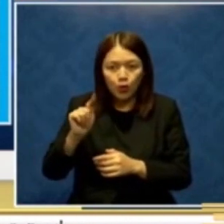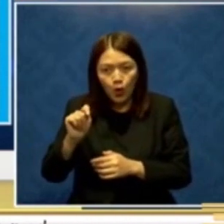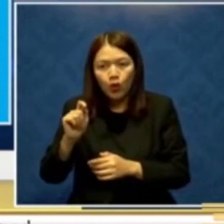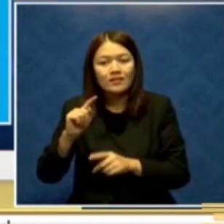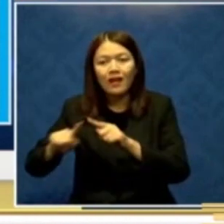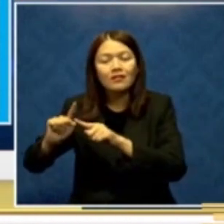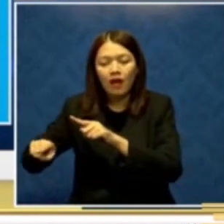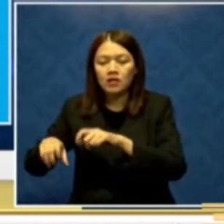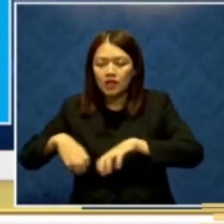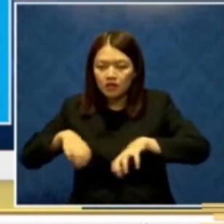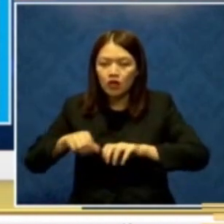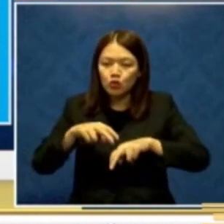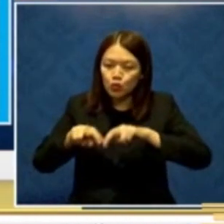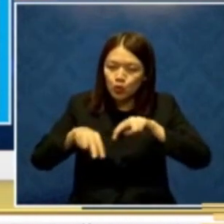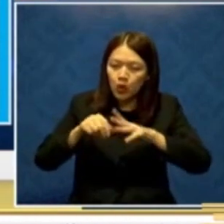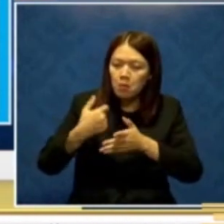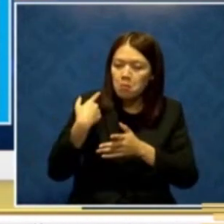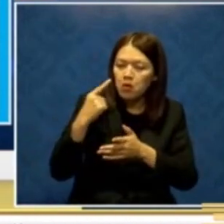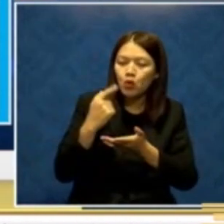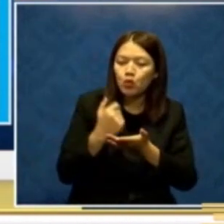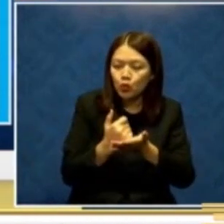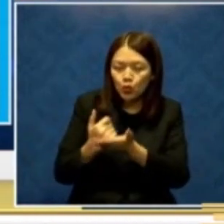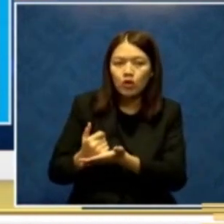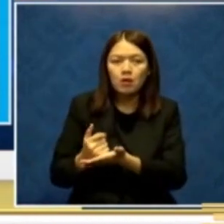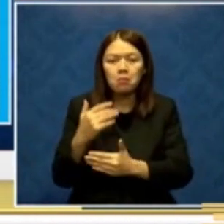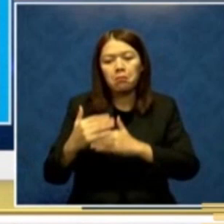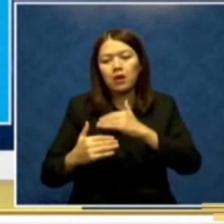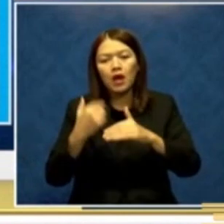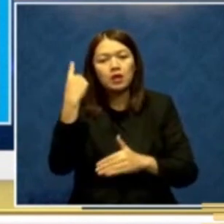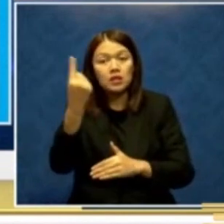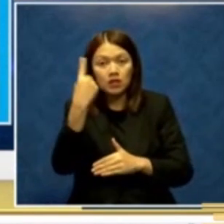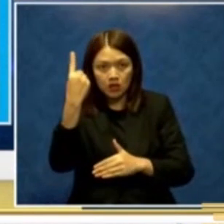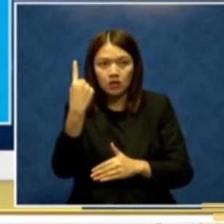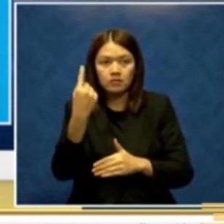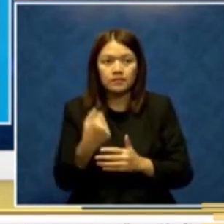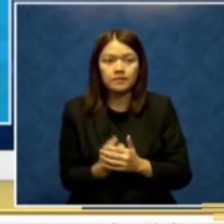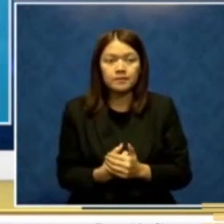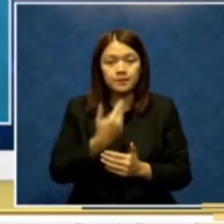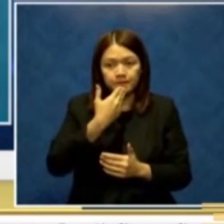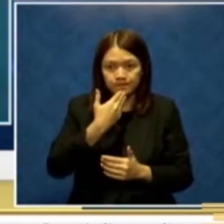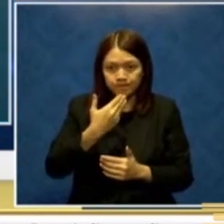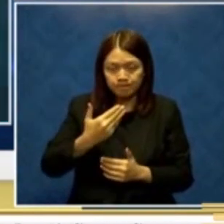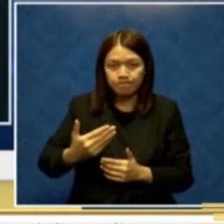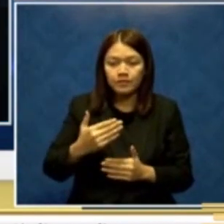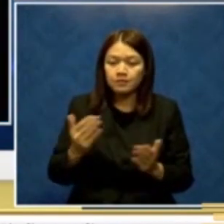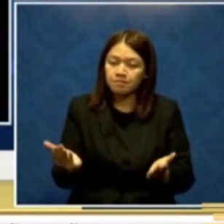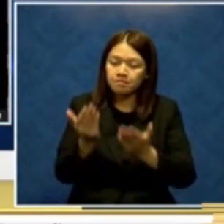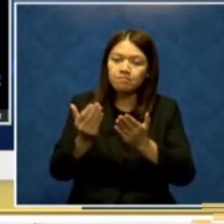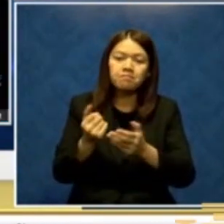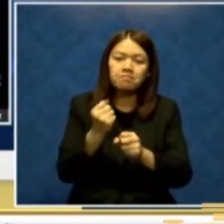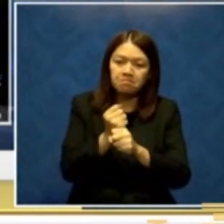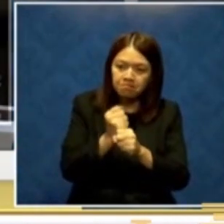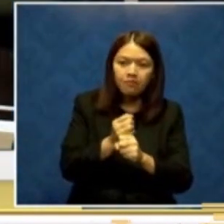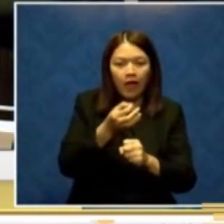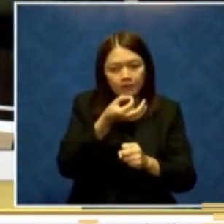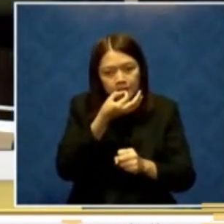รปกครองสวนท้องถิ่นสามารถบริหาจัดการการใช้ประโยชน์ชายหาดเพื่อพัฒนา่เหงท่องเที่ยวชายขวางอย่างยงยืนส่ง